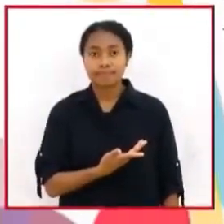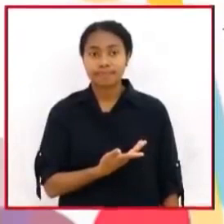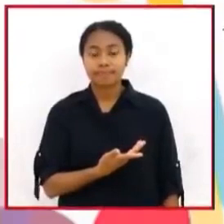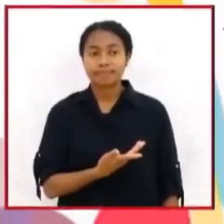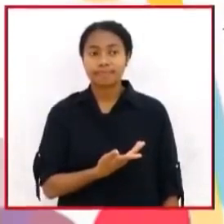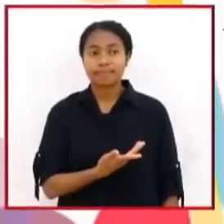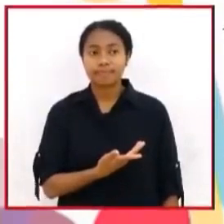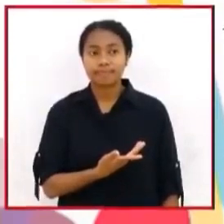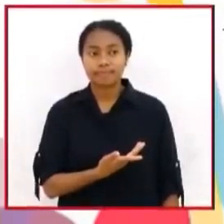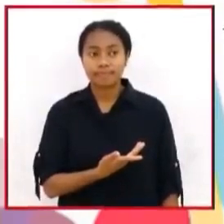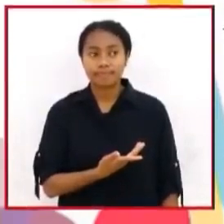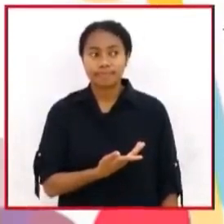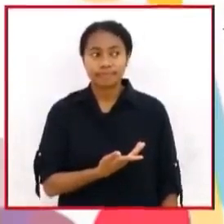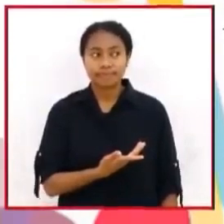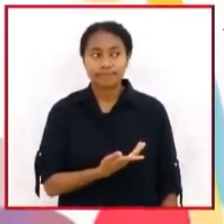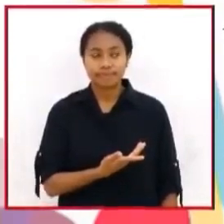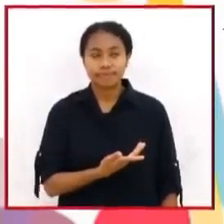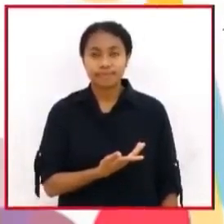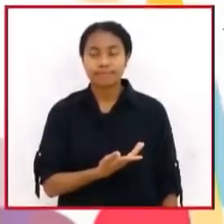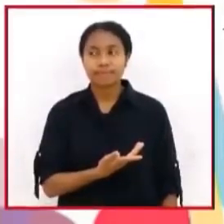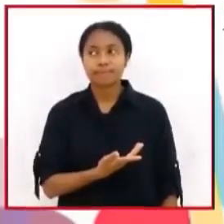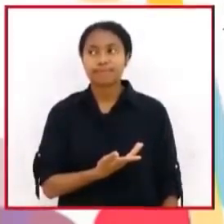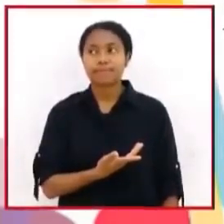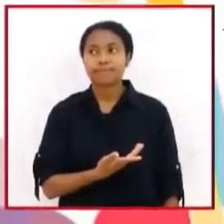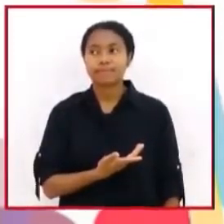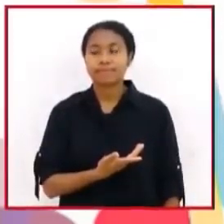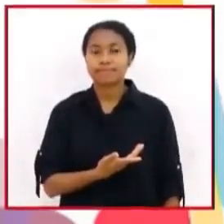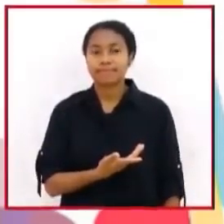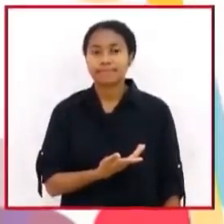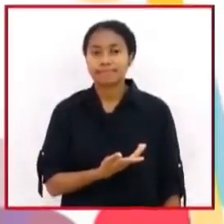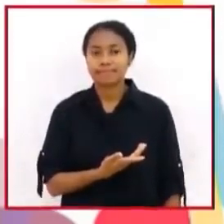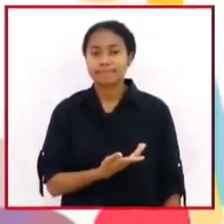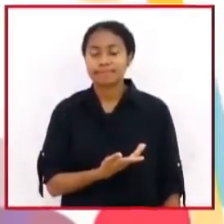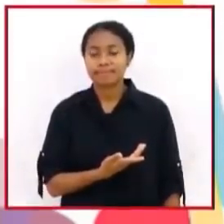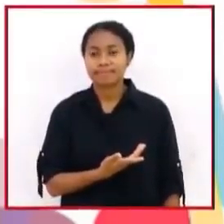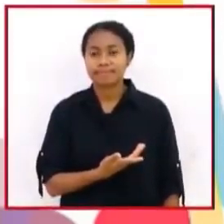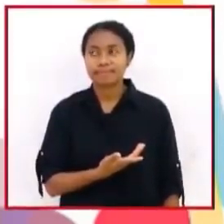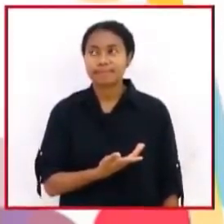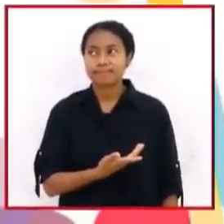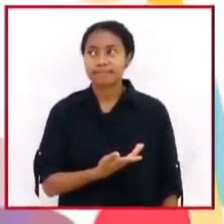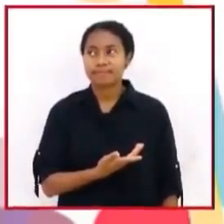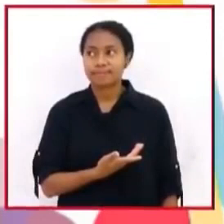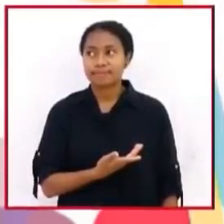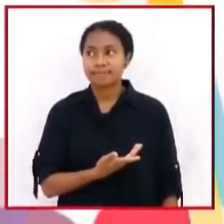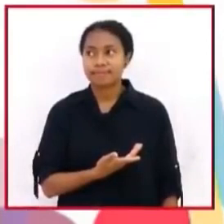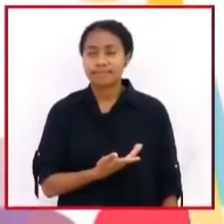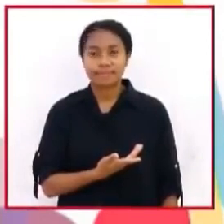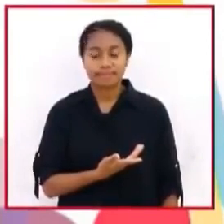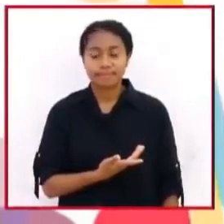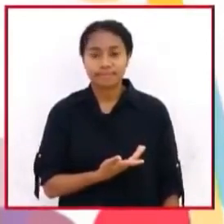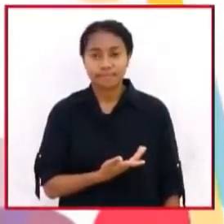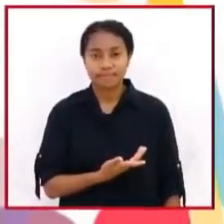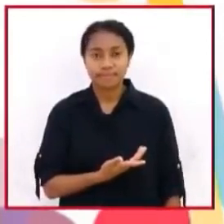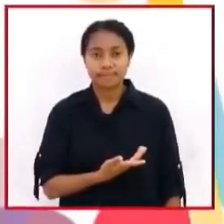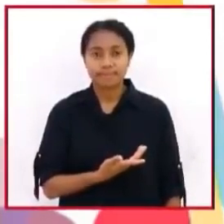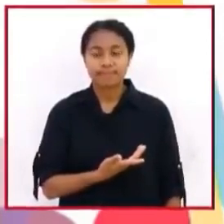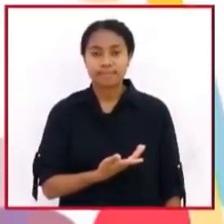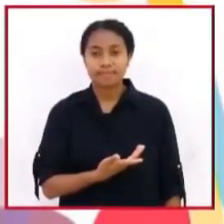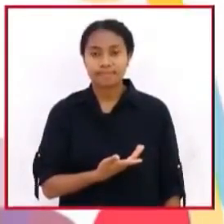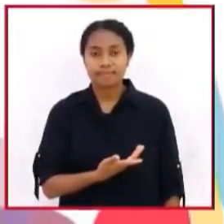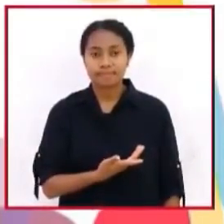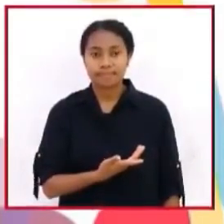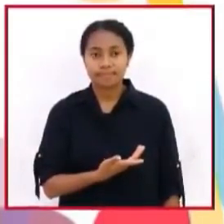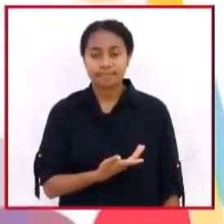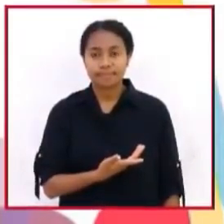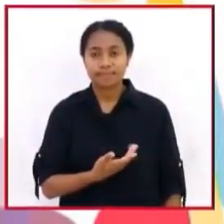perkataan hidup yang kekal dan kami percaya dan tahu bahwa Engkau adalah yang